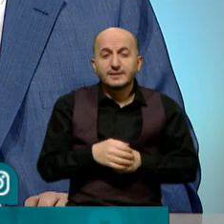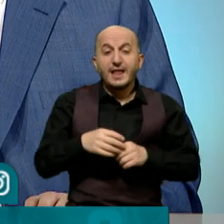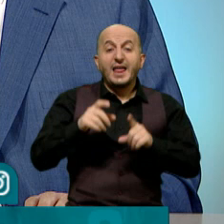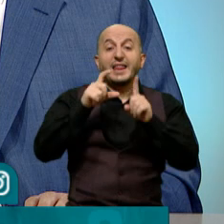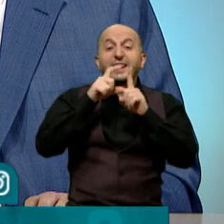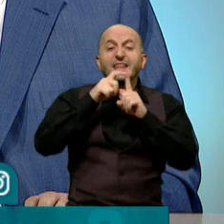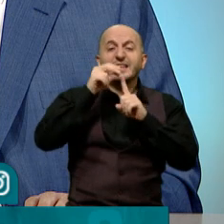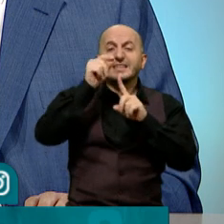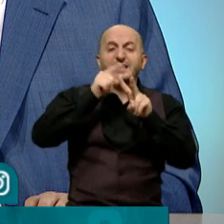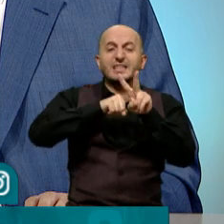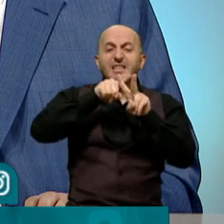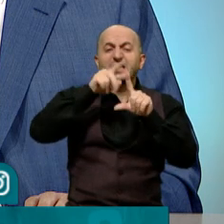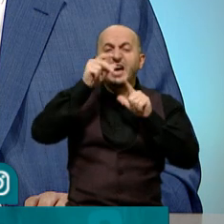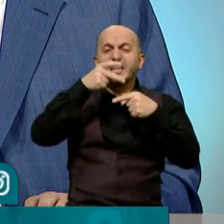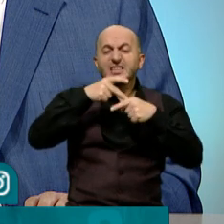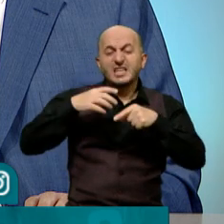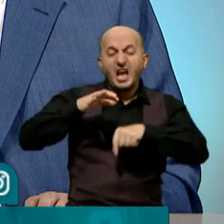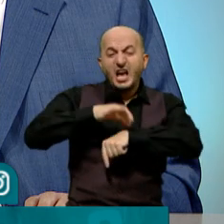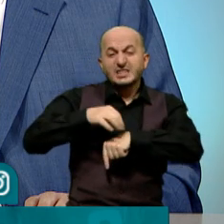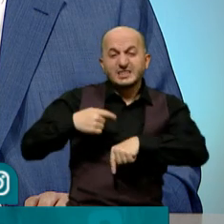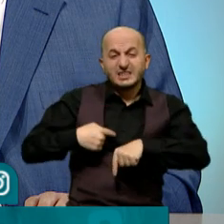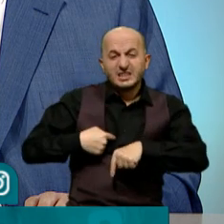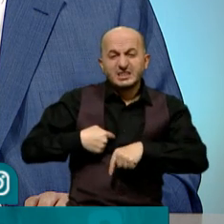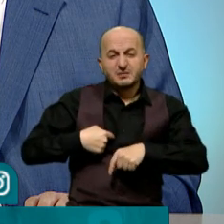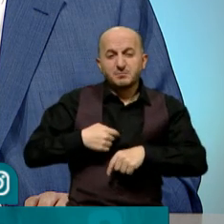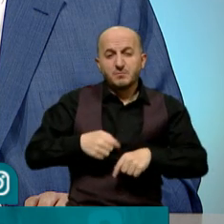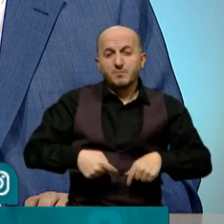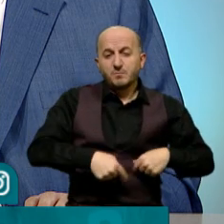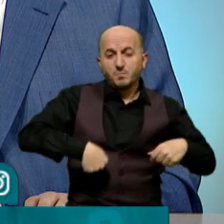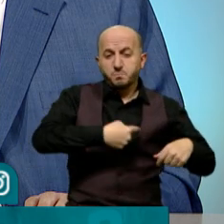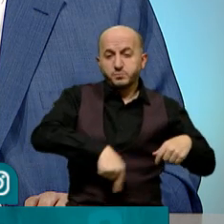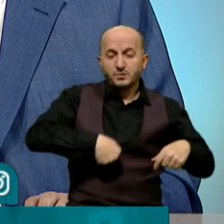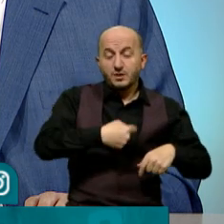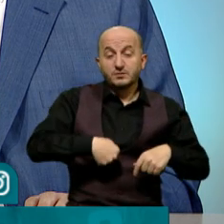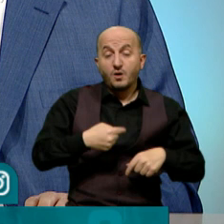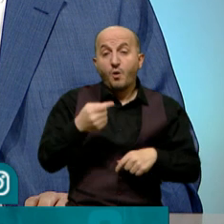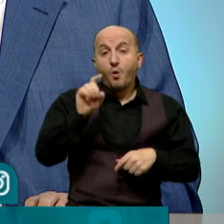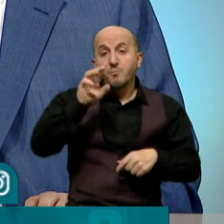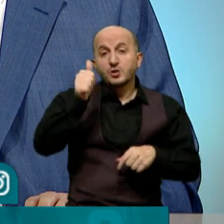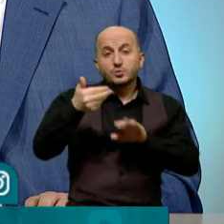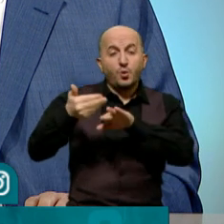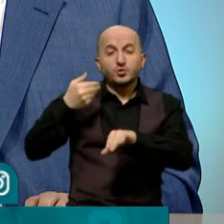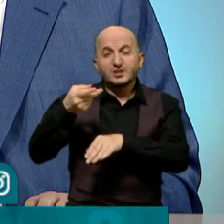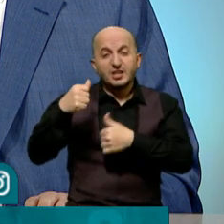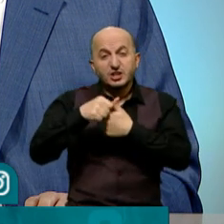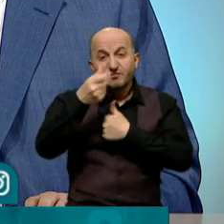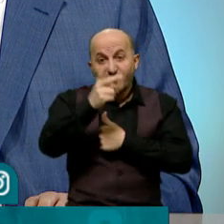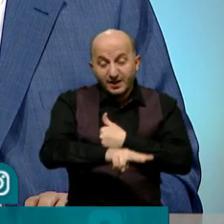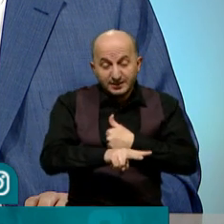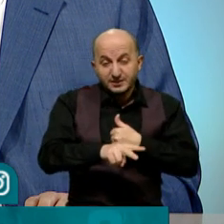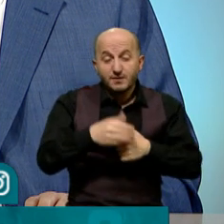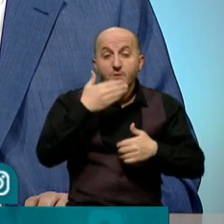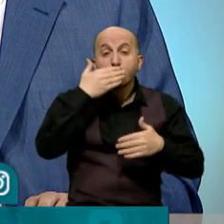Kalın bağırsaklarımdan sorunum var. 15 gün oldu beyimde mefat etti. Allah rahmet eylesin. Şimdi ben bu